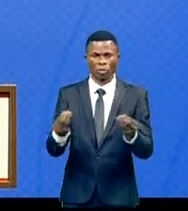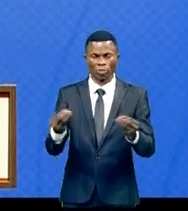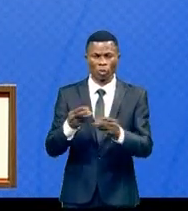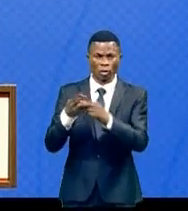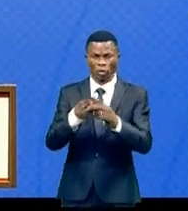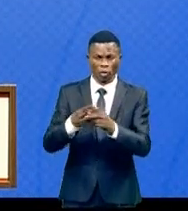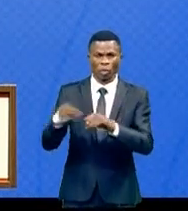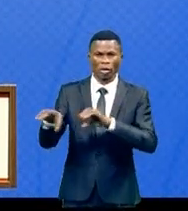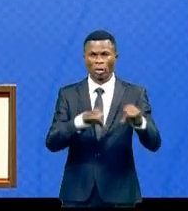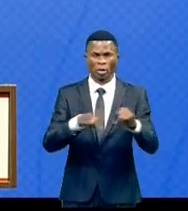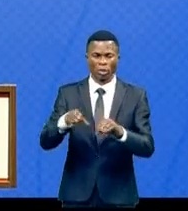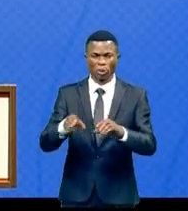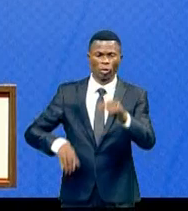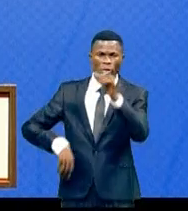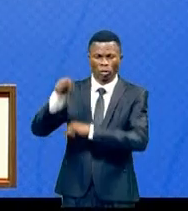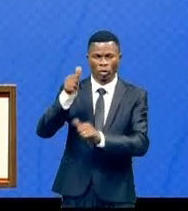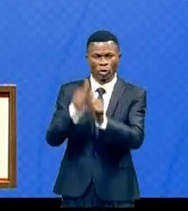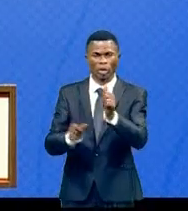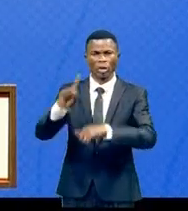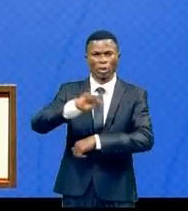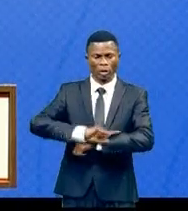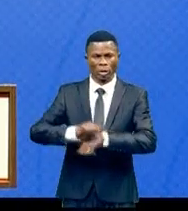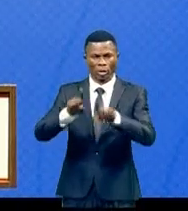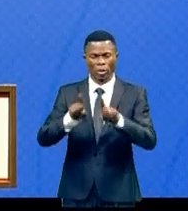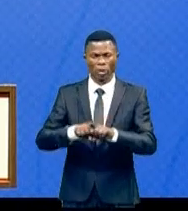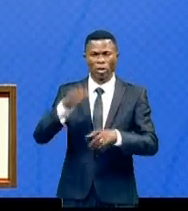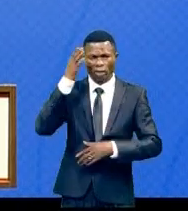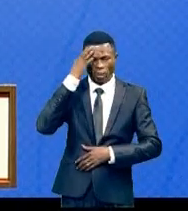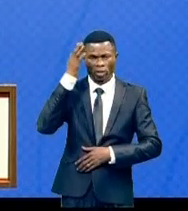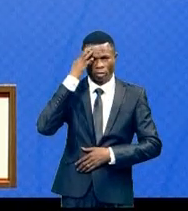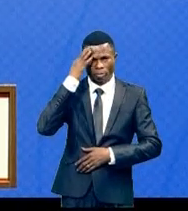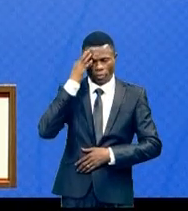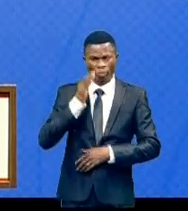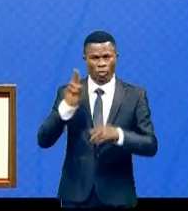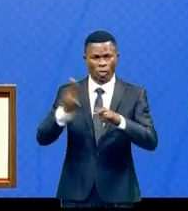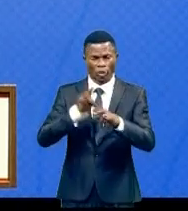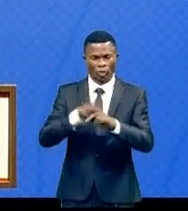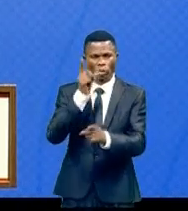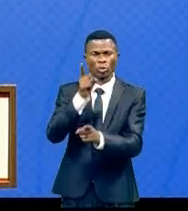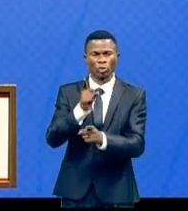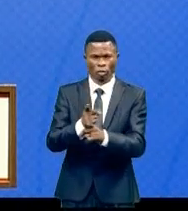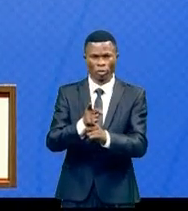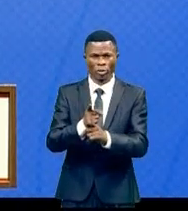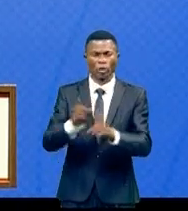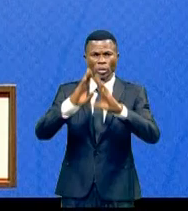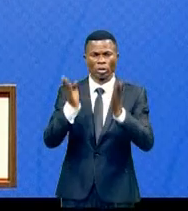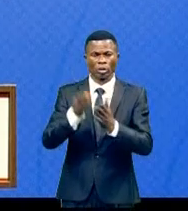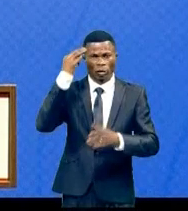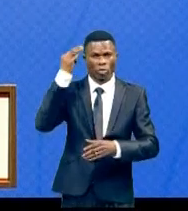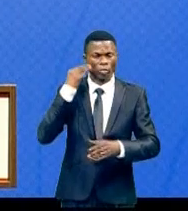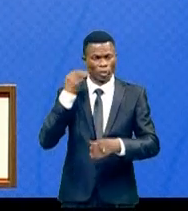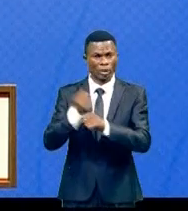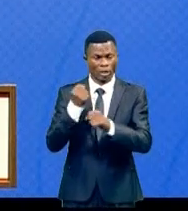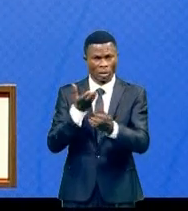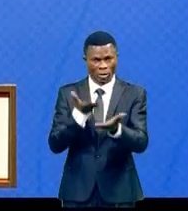les activités de la riposte au quotidien et de s'assurer de l'implication effective de tous les ministres